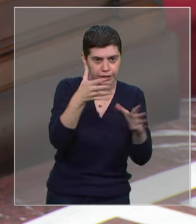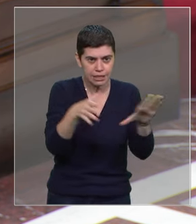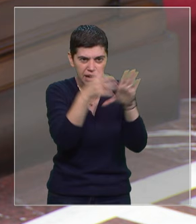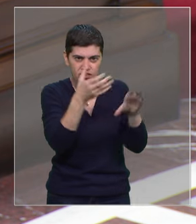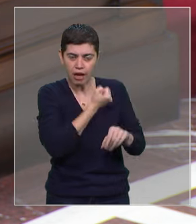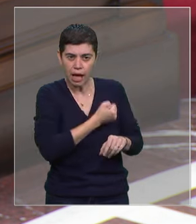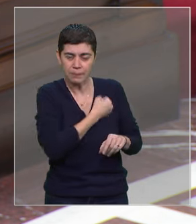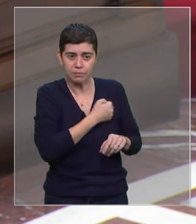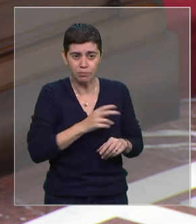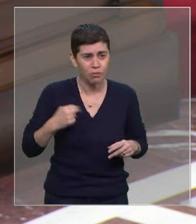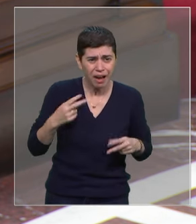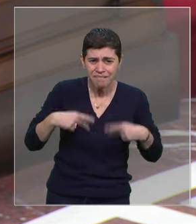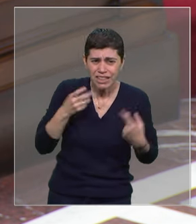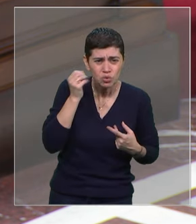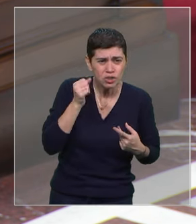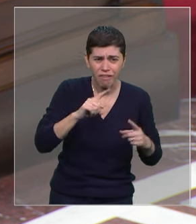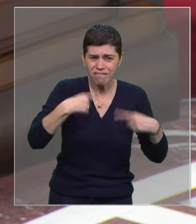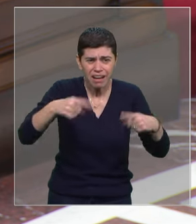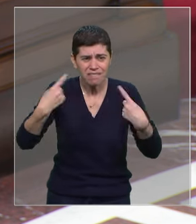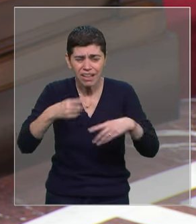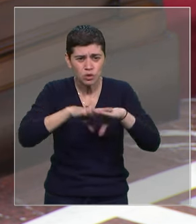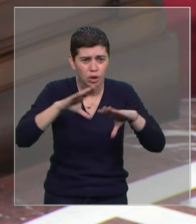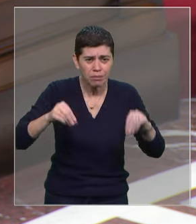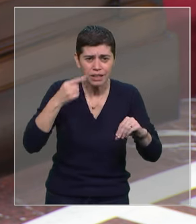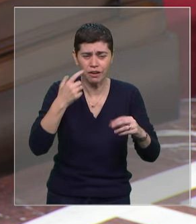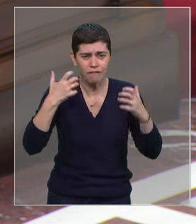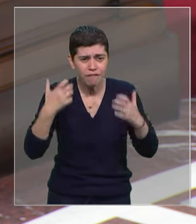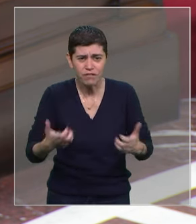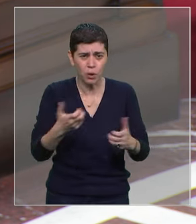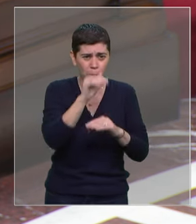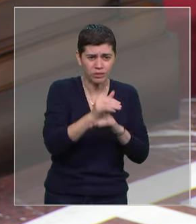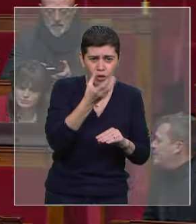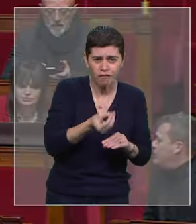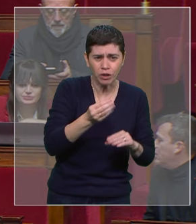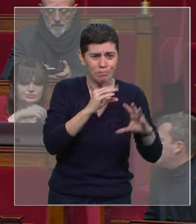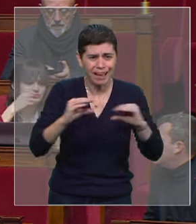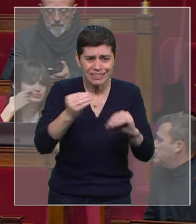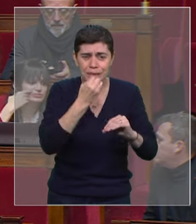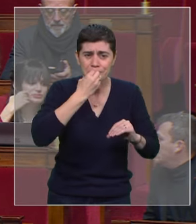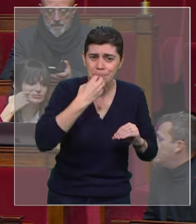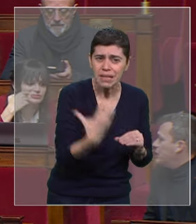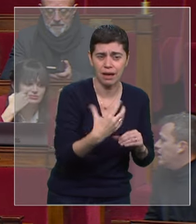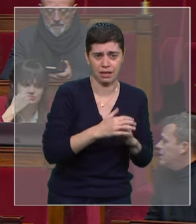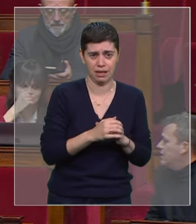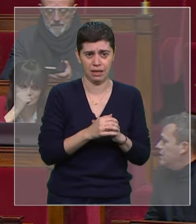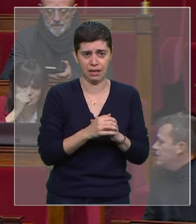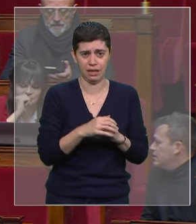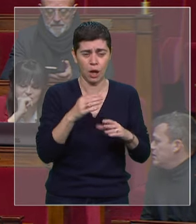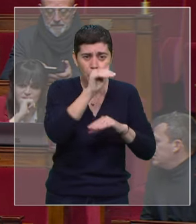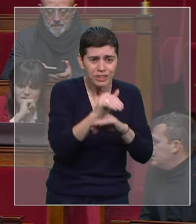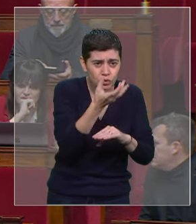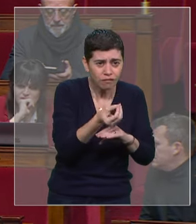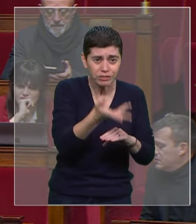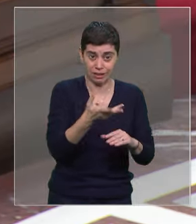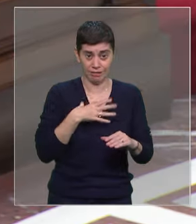je suis sur le terrain pour mettre en valeur les bonnes pratiques de la protection de l'enfance, pour mettre en valeur les belles histoires de la protection de l'enfance et